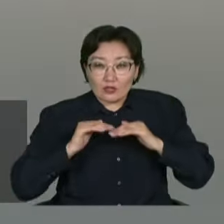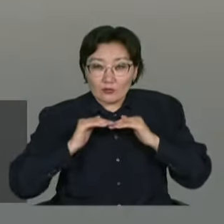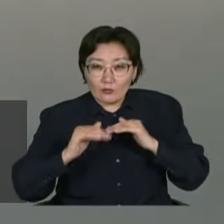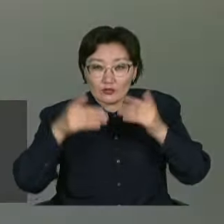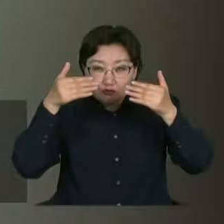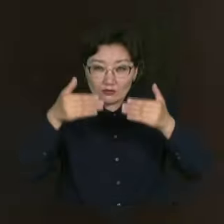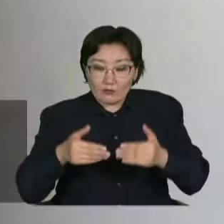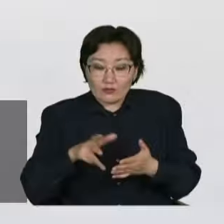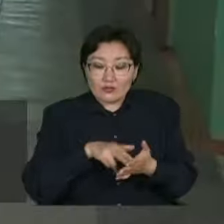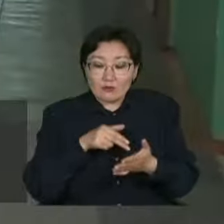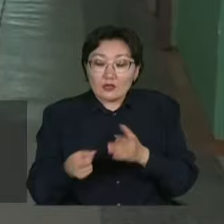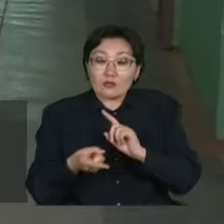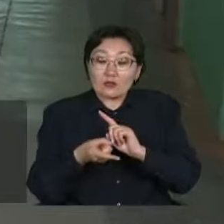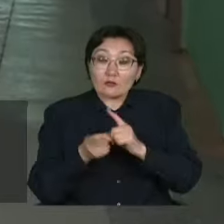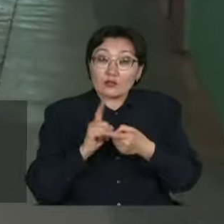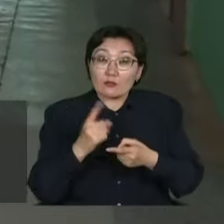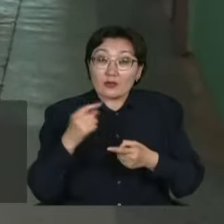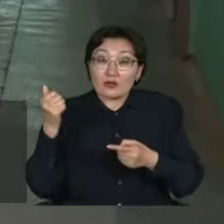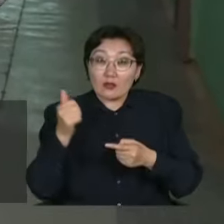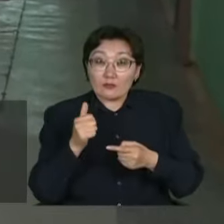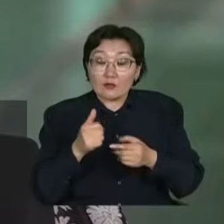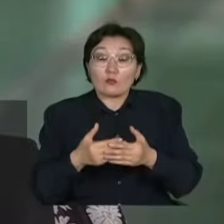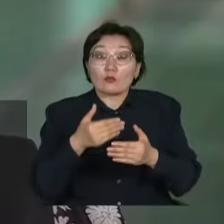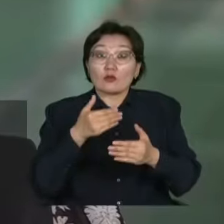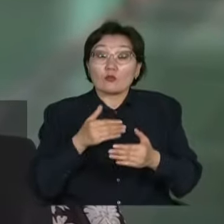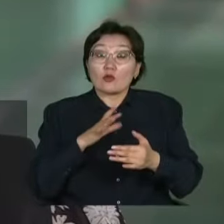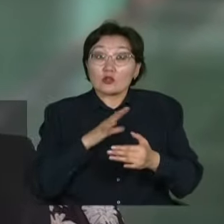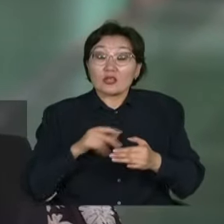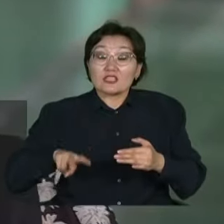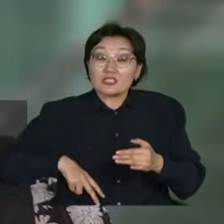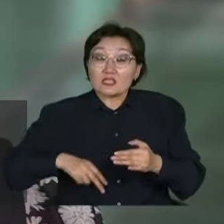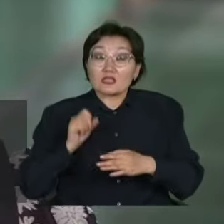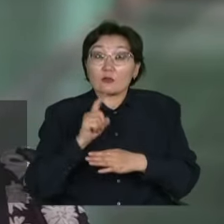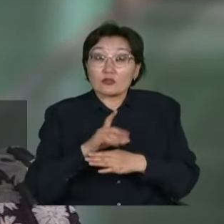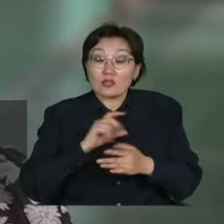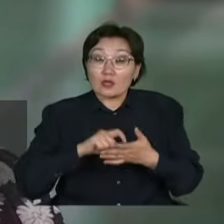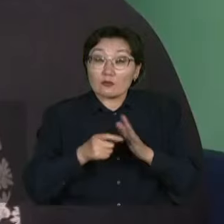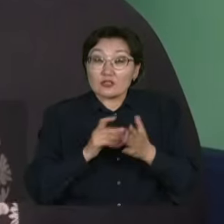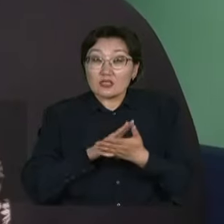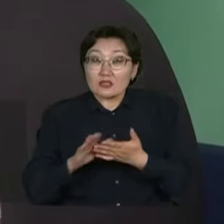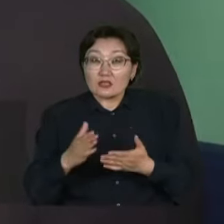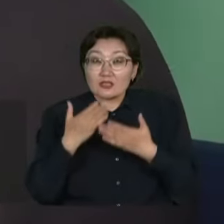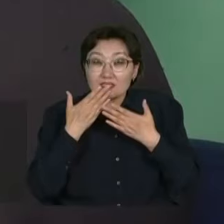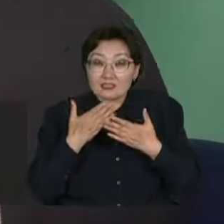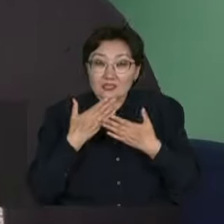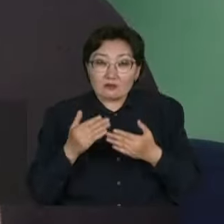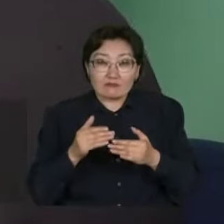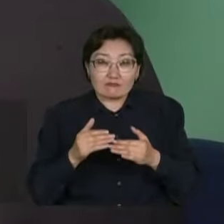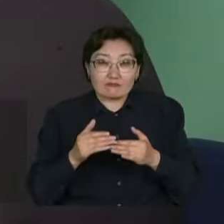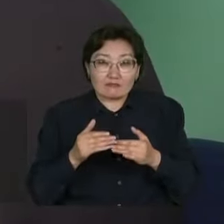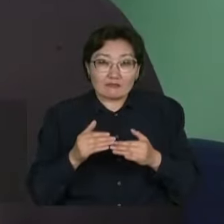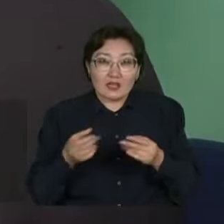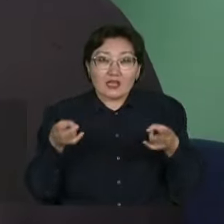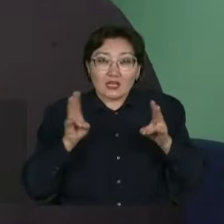бояуды ауысып келгеніне бір аптадай ғана болған директор тапсырған. Кабинеттің тазалығын қаладым деген ол иісінің кетпей қалуына ауа райын себеп